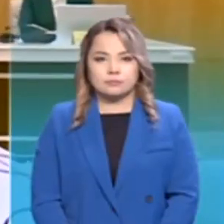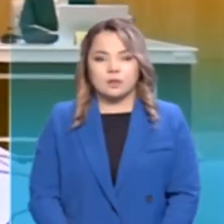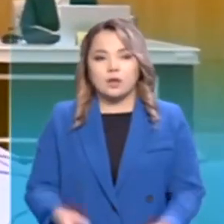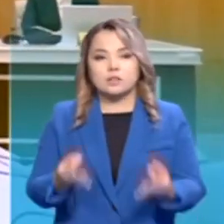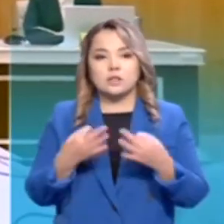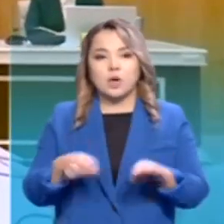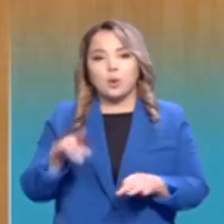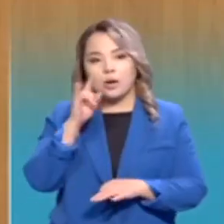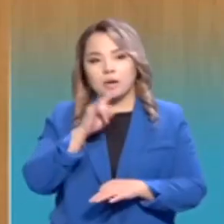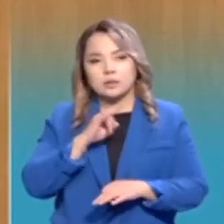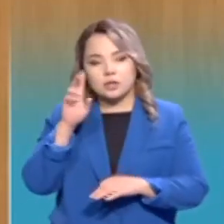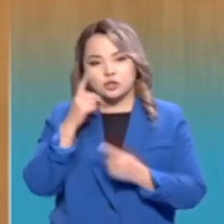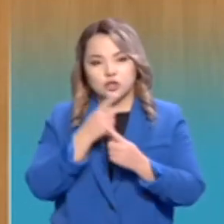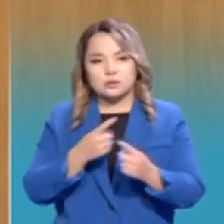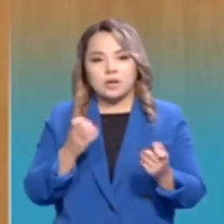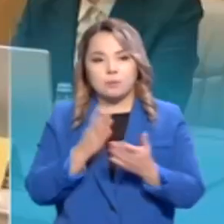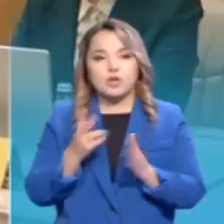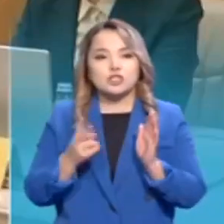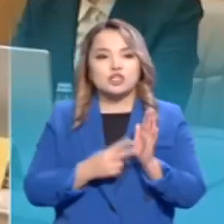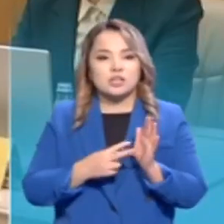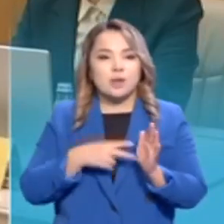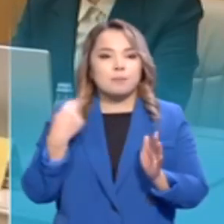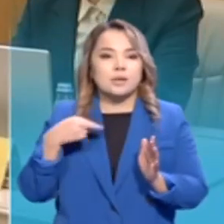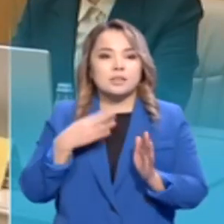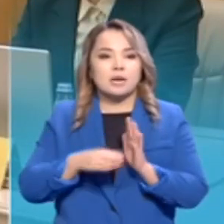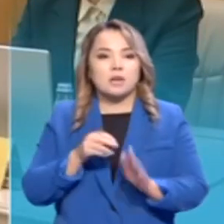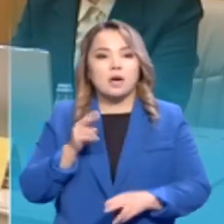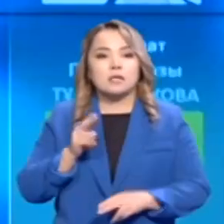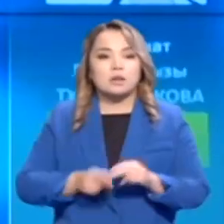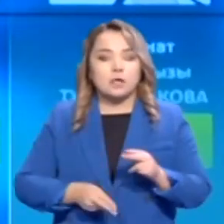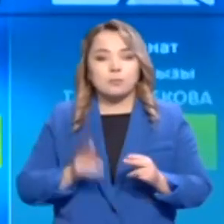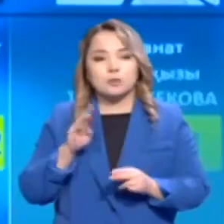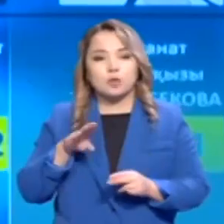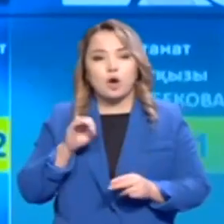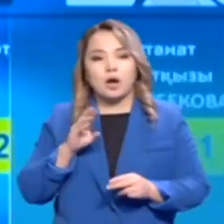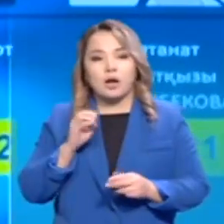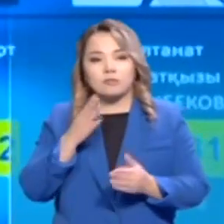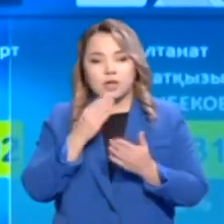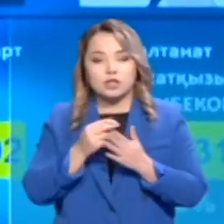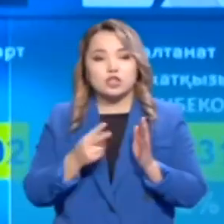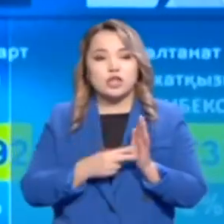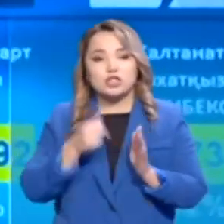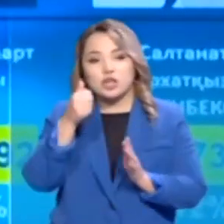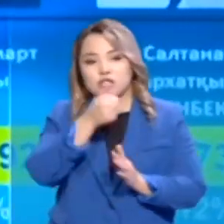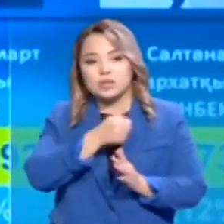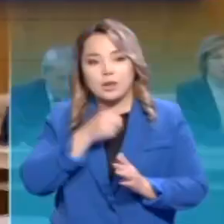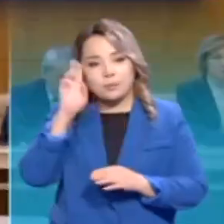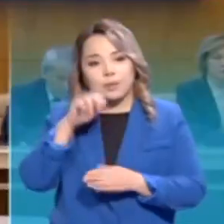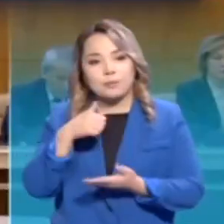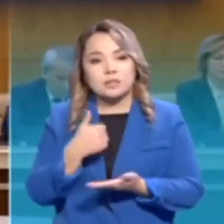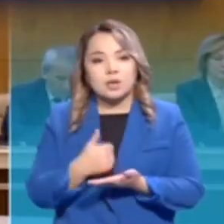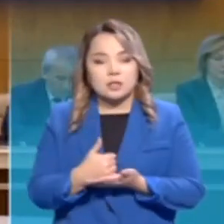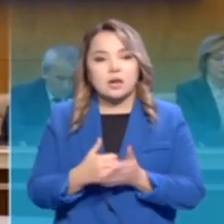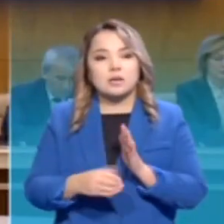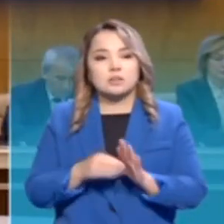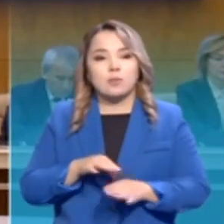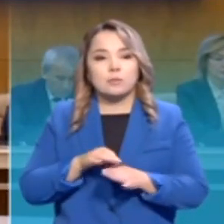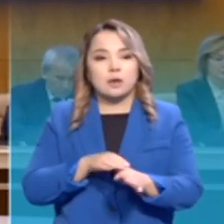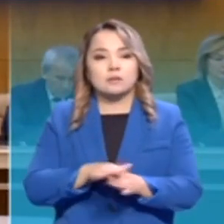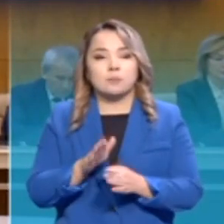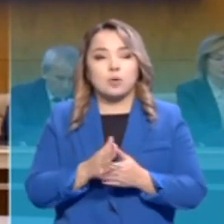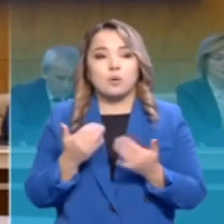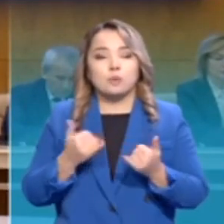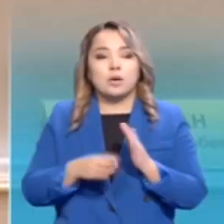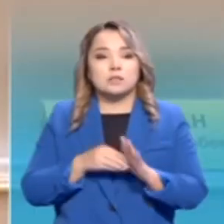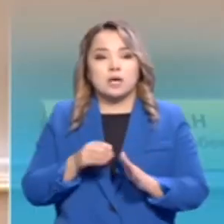Тәуелсіз Қазақстан жылнамасындағы 7-ші президент сайлауы аяқталып, Қасым-Жомарт Тоқаев 7 жылға мемлекет басшысы болып сайланды.